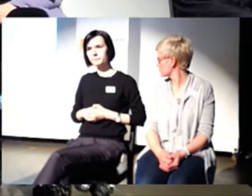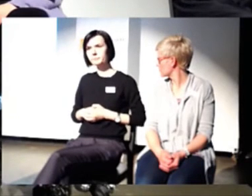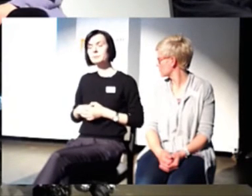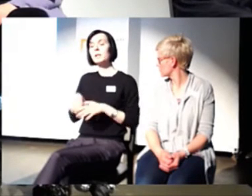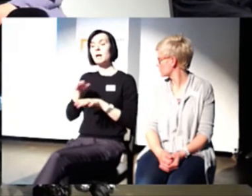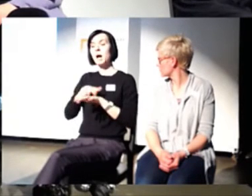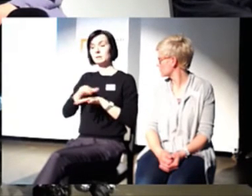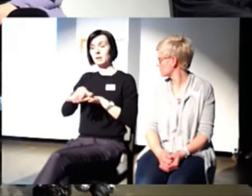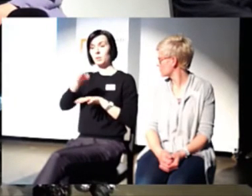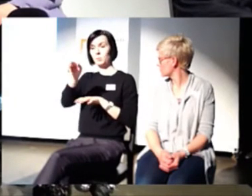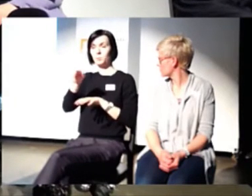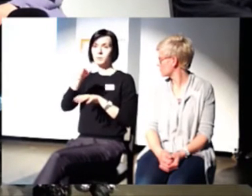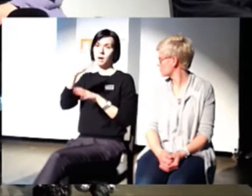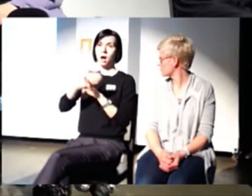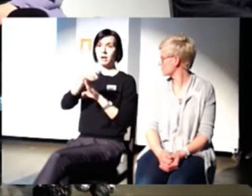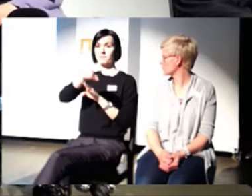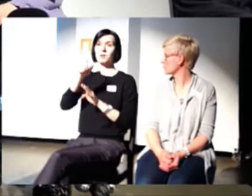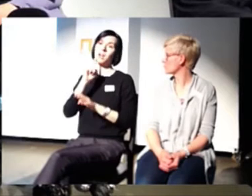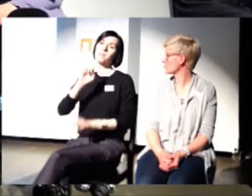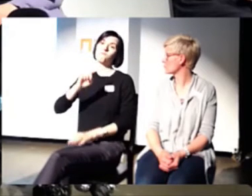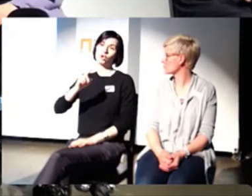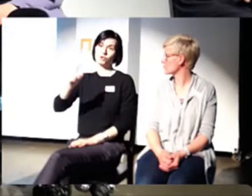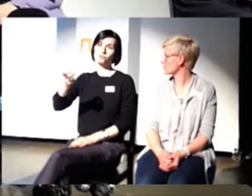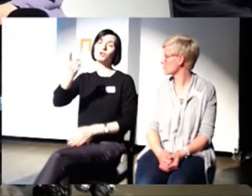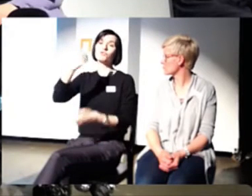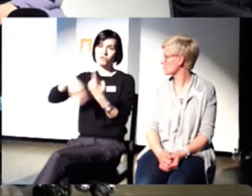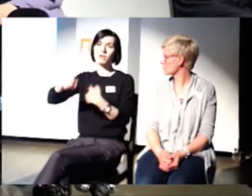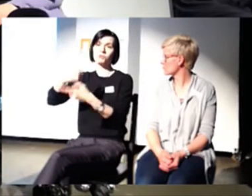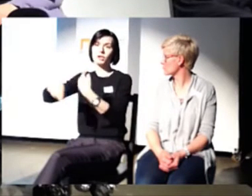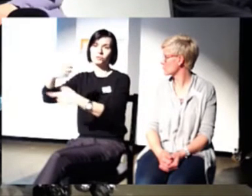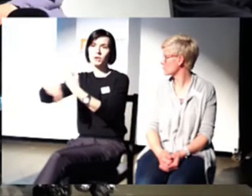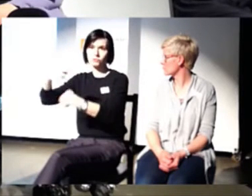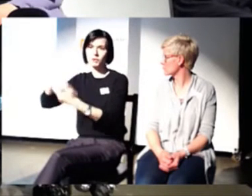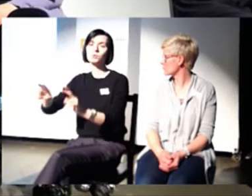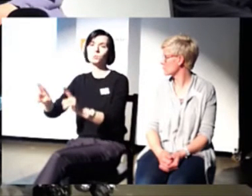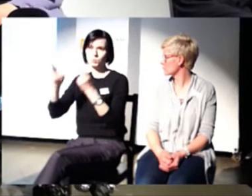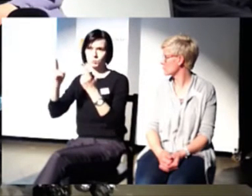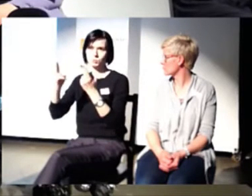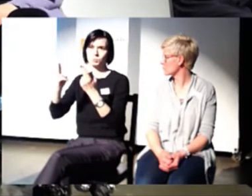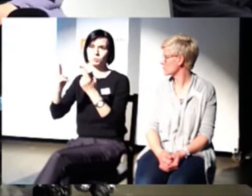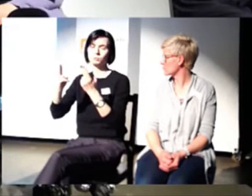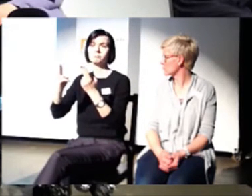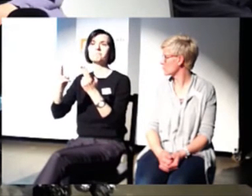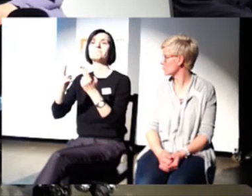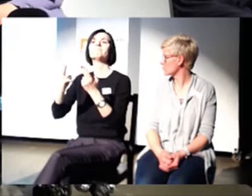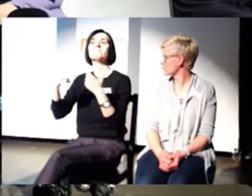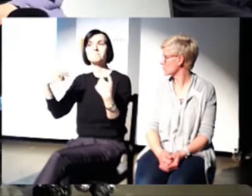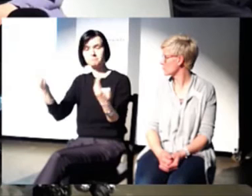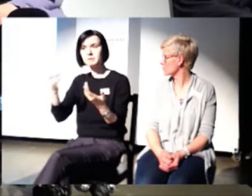Asiantuntija-arvioijat vaihtuvat yleensä vuosittain, jotta näkökulman moninaisuus säätiön päätöksissä